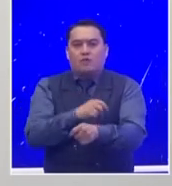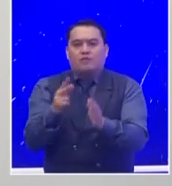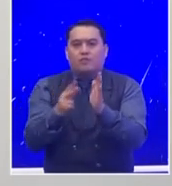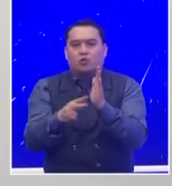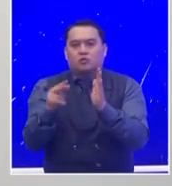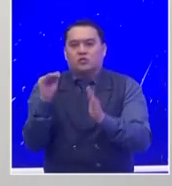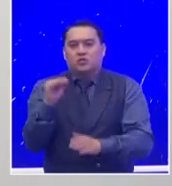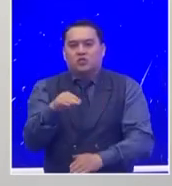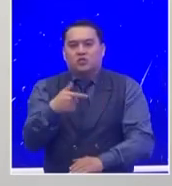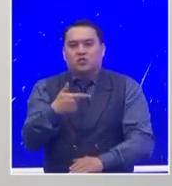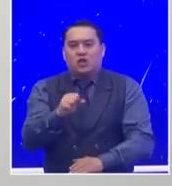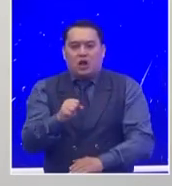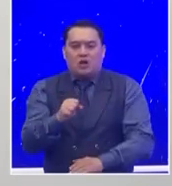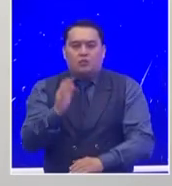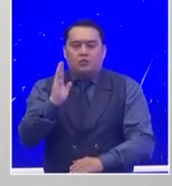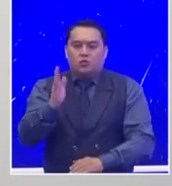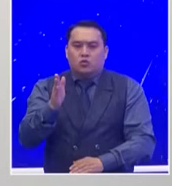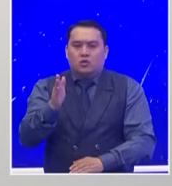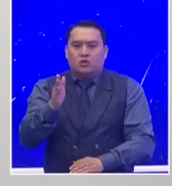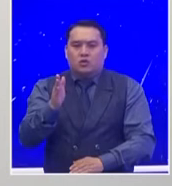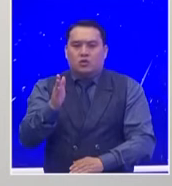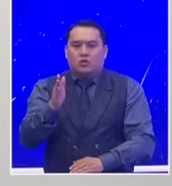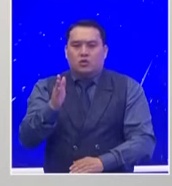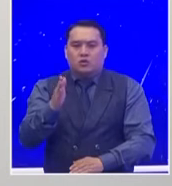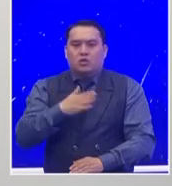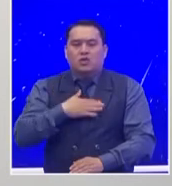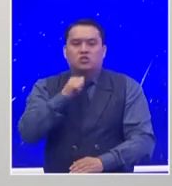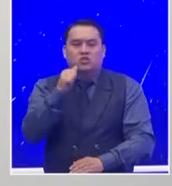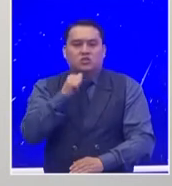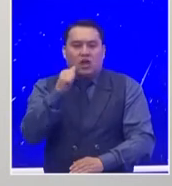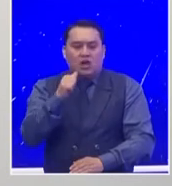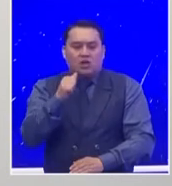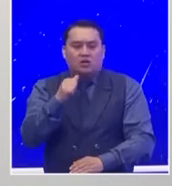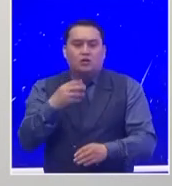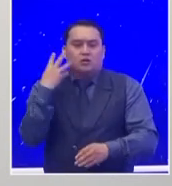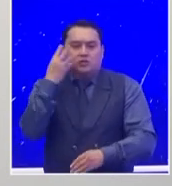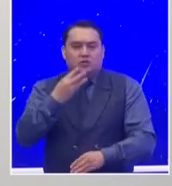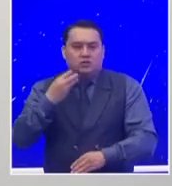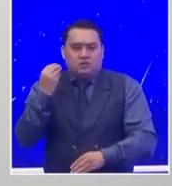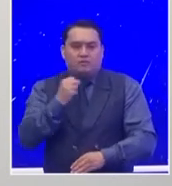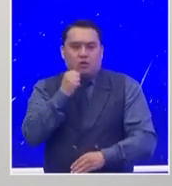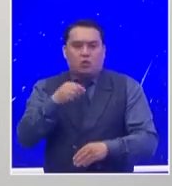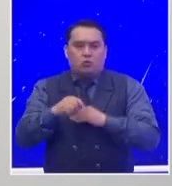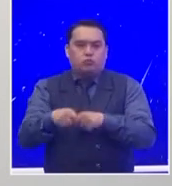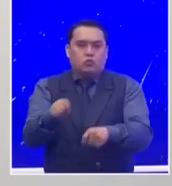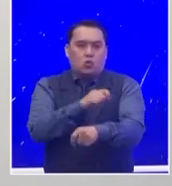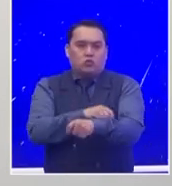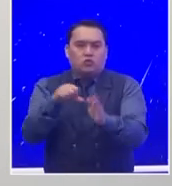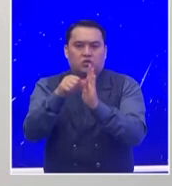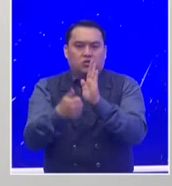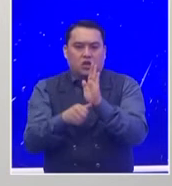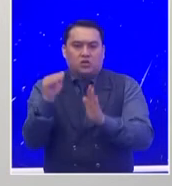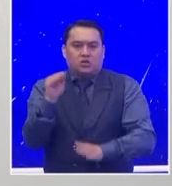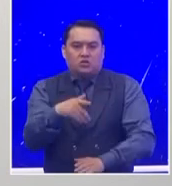83 тысячи гектаров. Естественно, приоритетная культура наша сахарная свекла. В этом году посевная площадь будет составлять